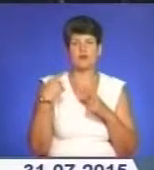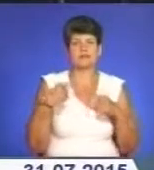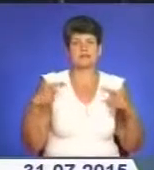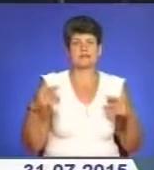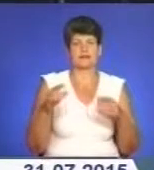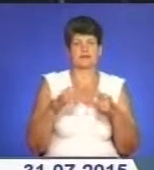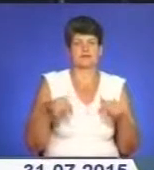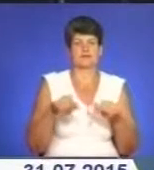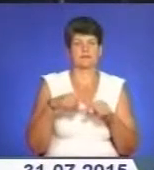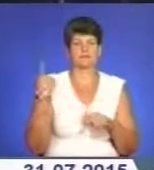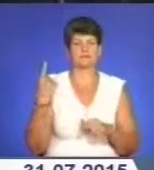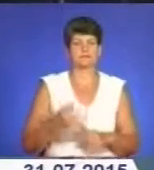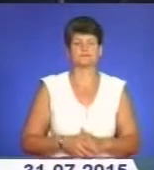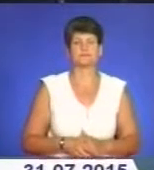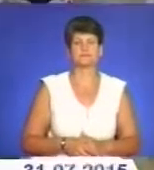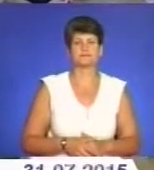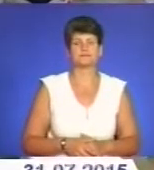краю. Подробиці далі.